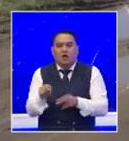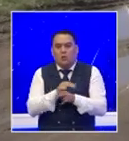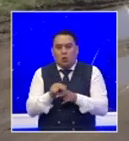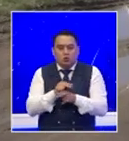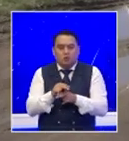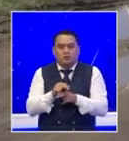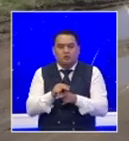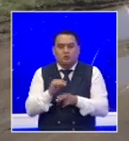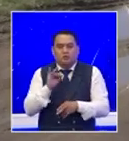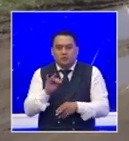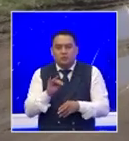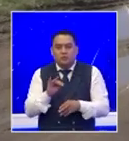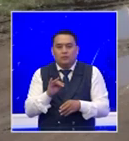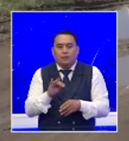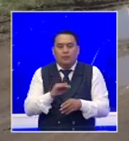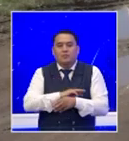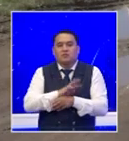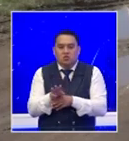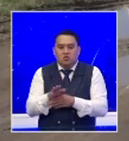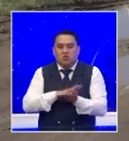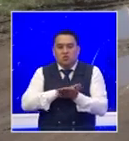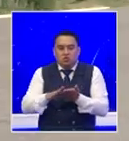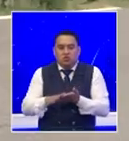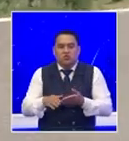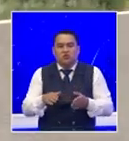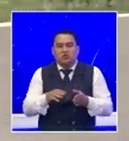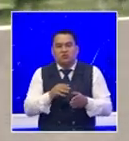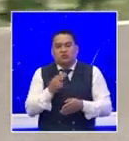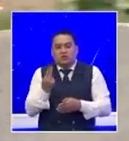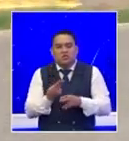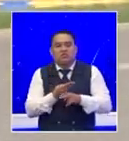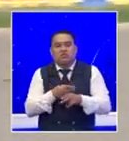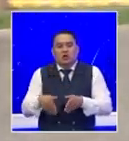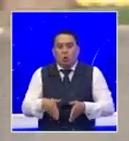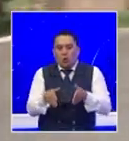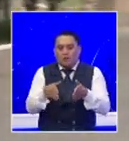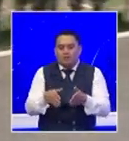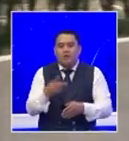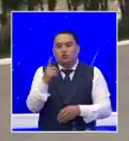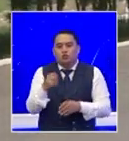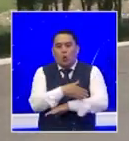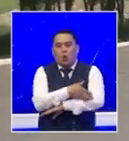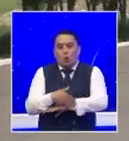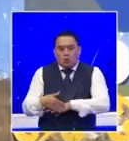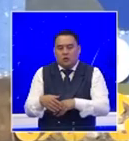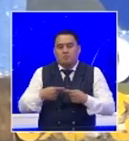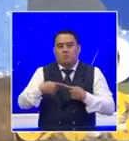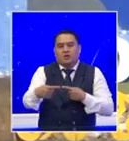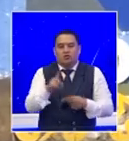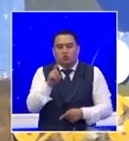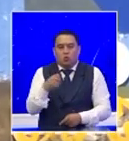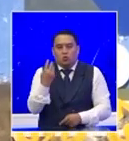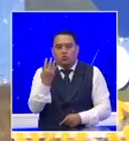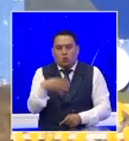и содержанию дорог города Талдыкурган. В моногороде Текели насчитывается 100 улиц общей протяженностью более